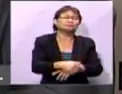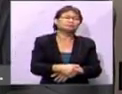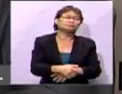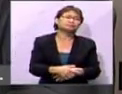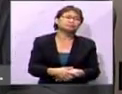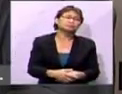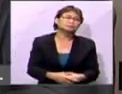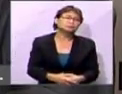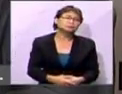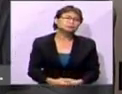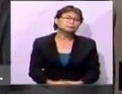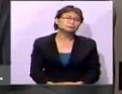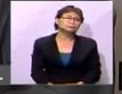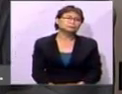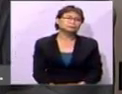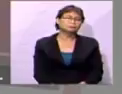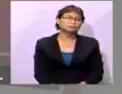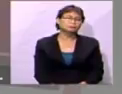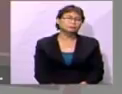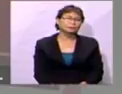perlumbaan.